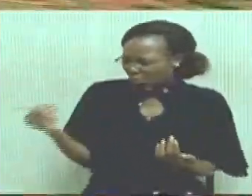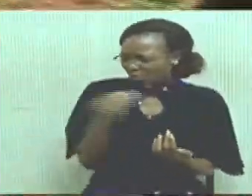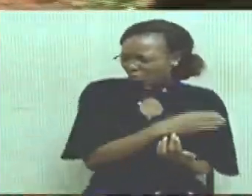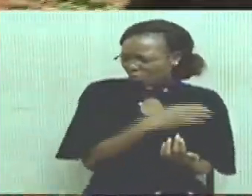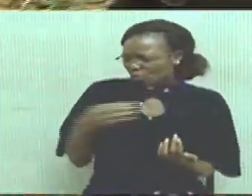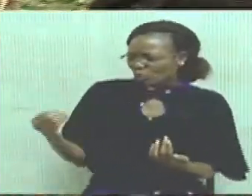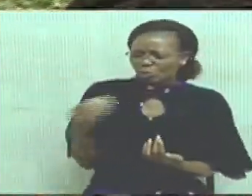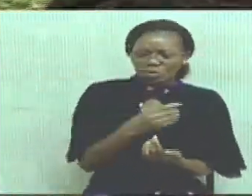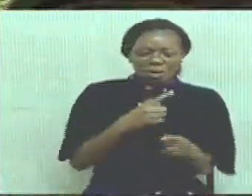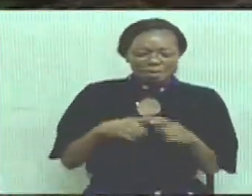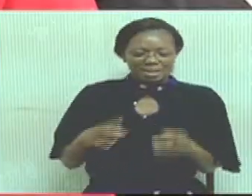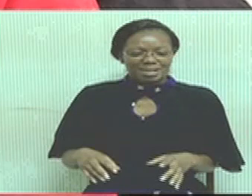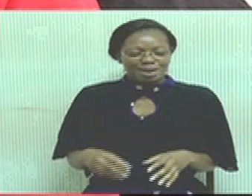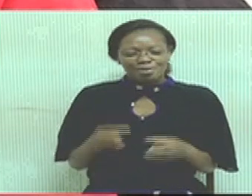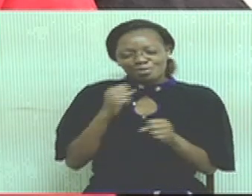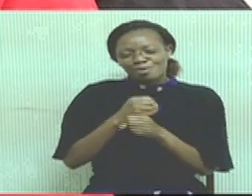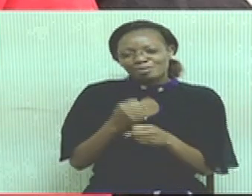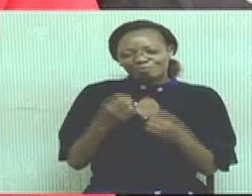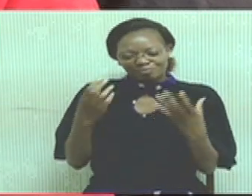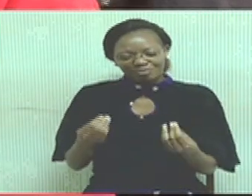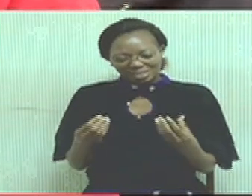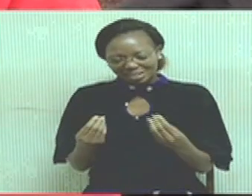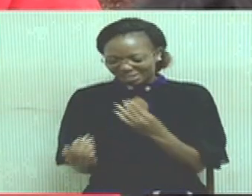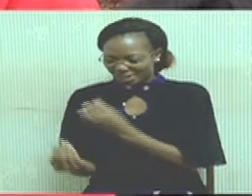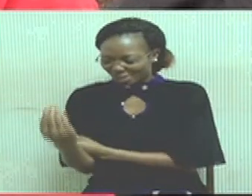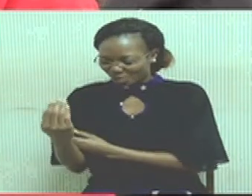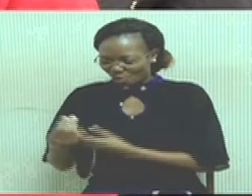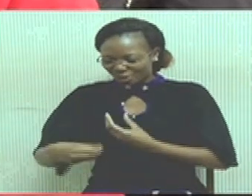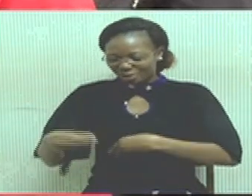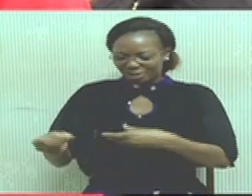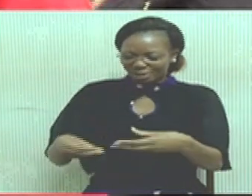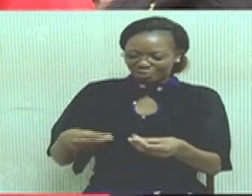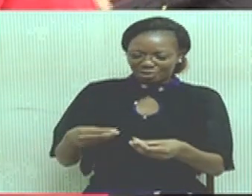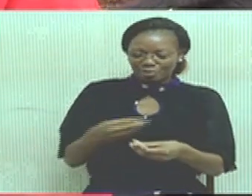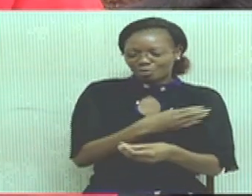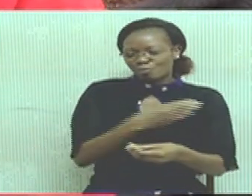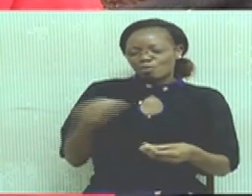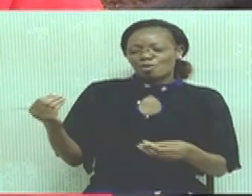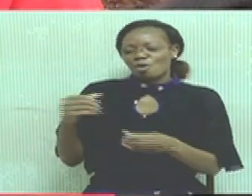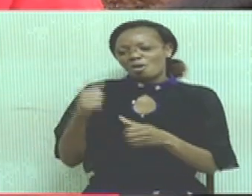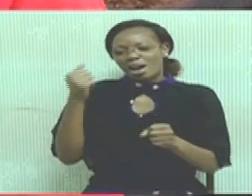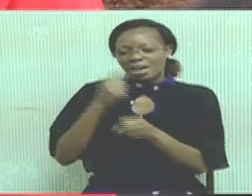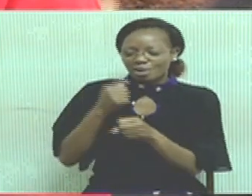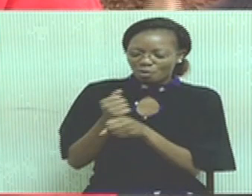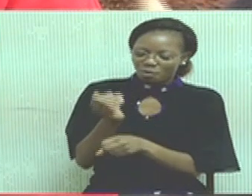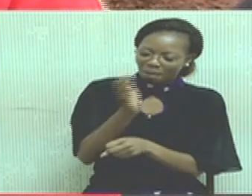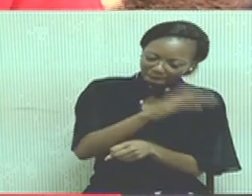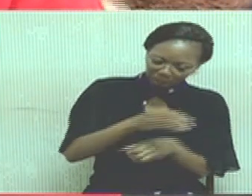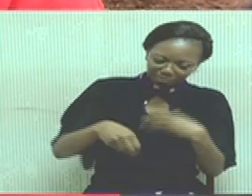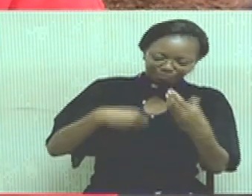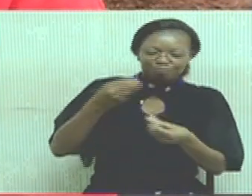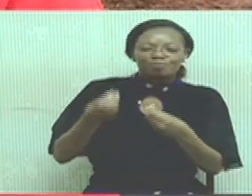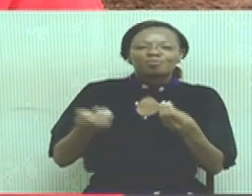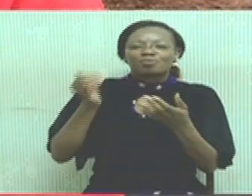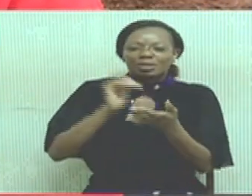Mwanzo kazi kwangu imekuwa rahisi sababu naweza kufanya kazi nyingine. Zamani nilikuwa nafanya, mama alikuwa anafanya kazi tu ya ng'ombe.